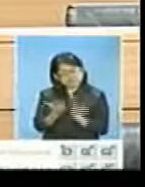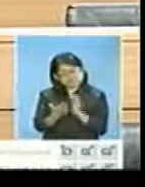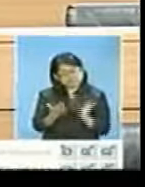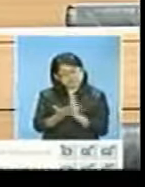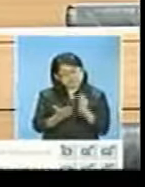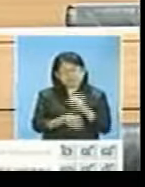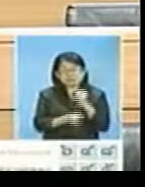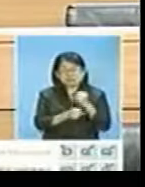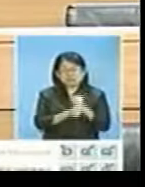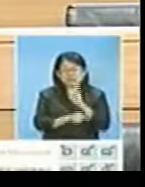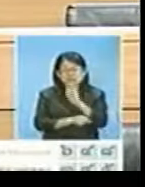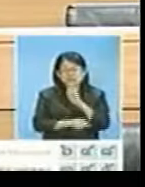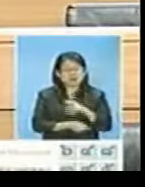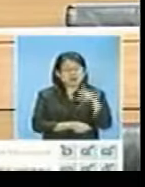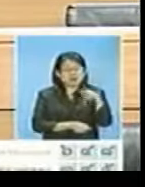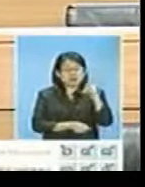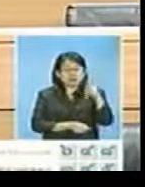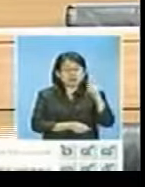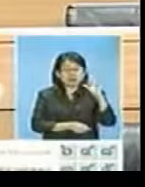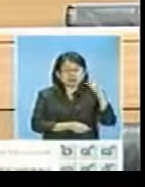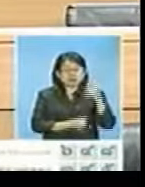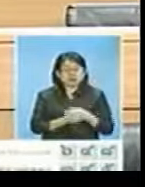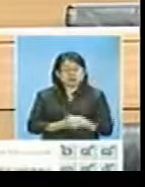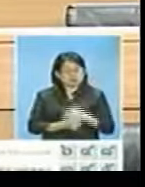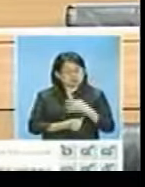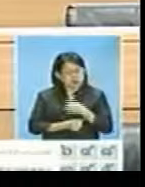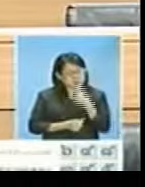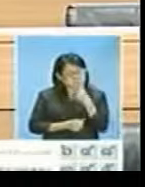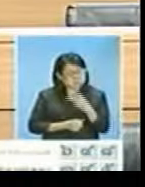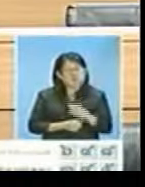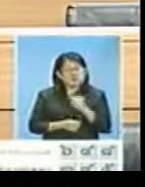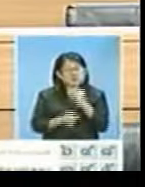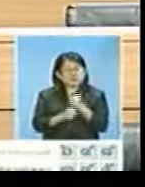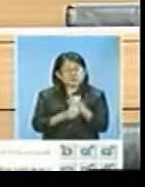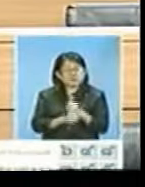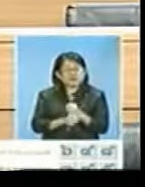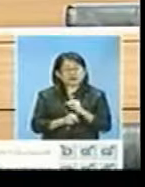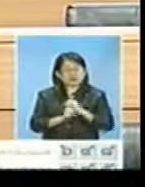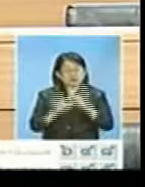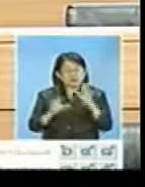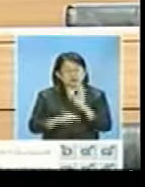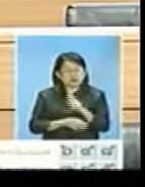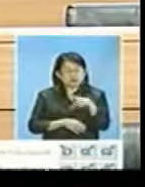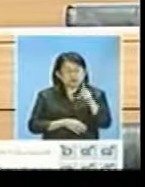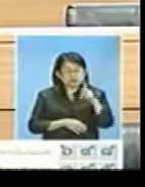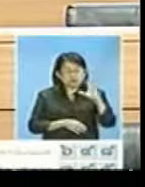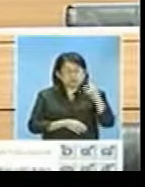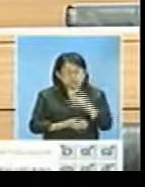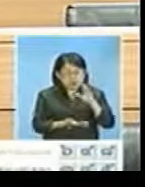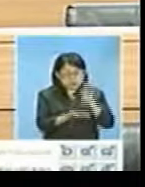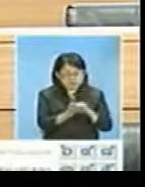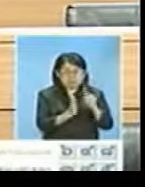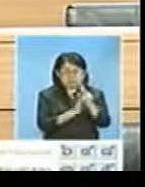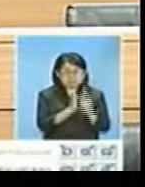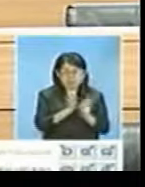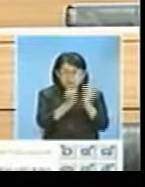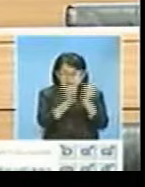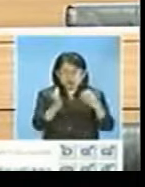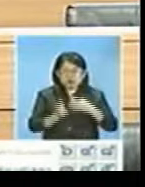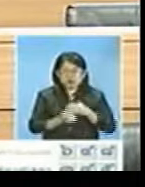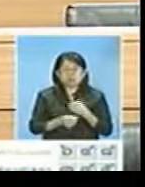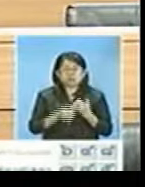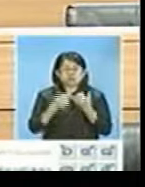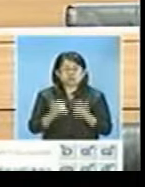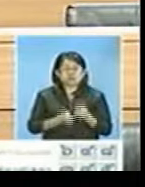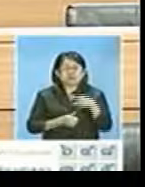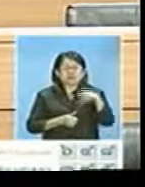ของปปชเพราะผมจะต้องการให้ผลงานของปปชนี่ถูกบรรจุเข้าไปในรัฐธรรมนูญเวลานี้ปปช